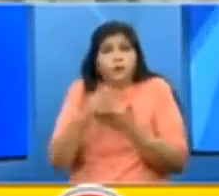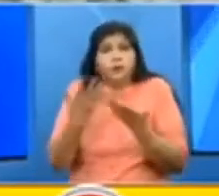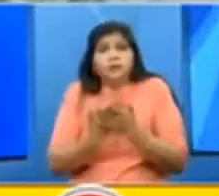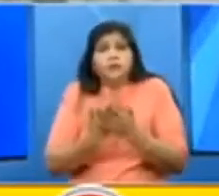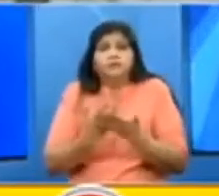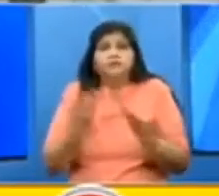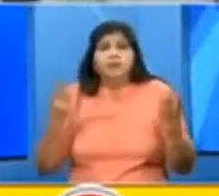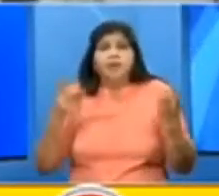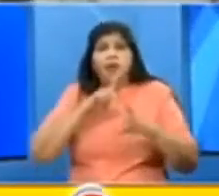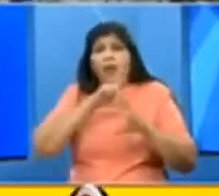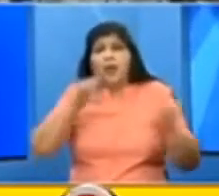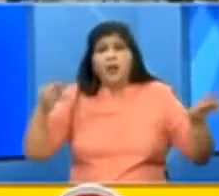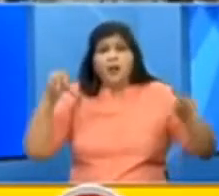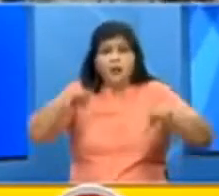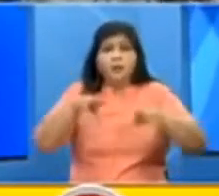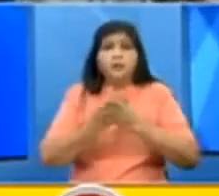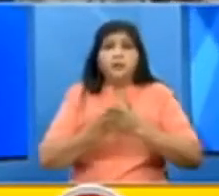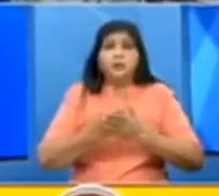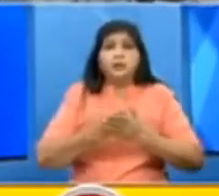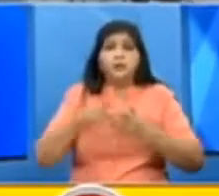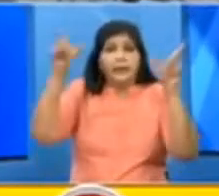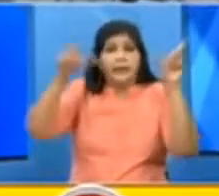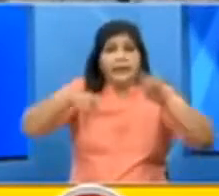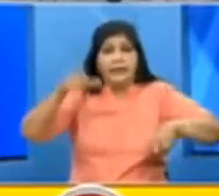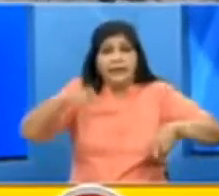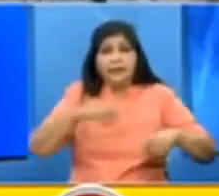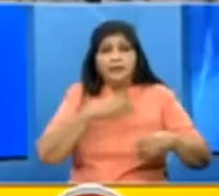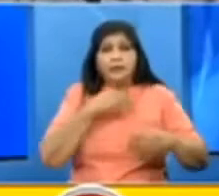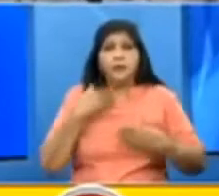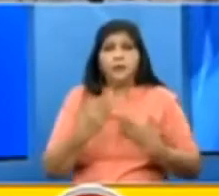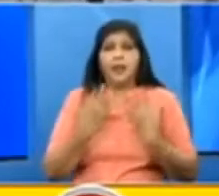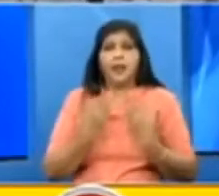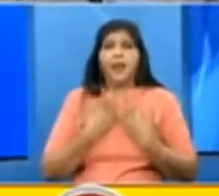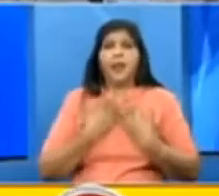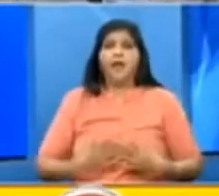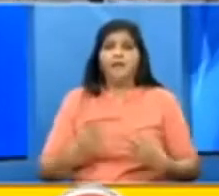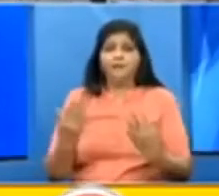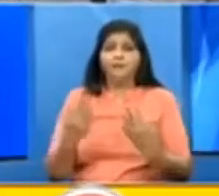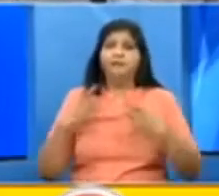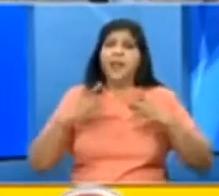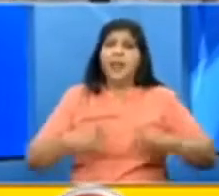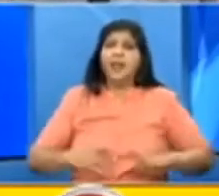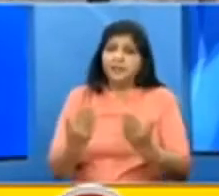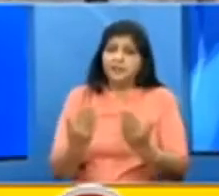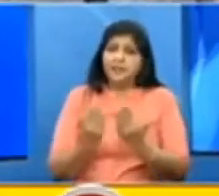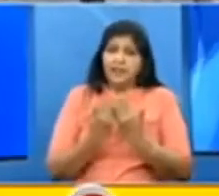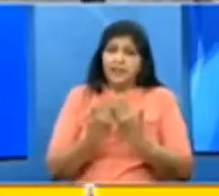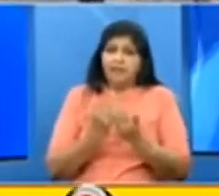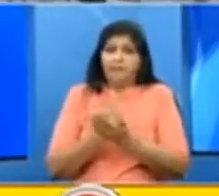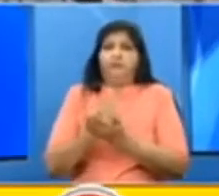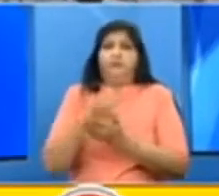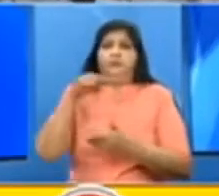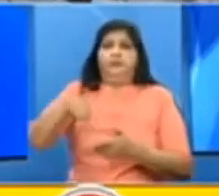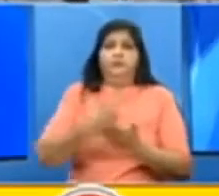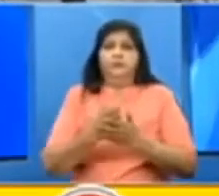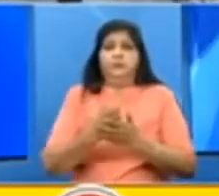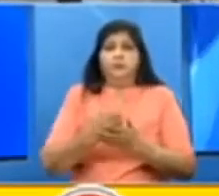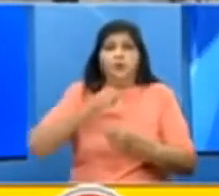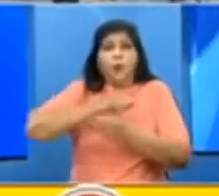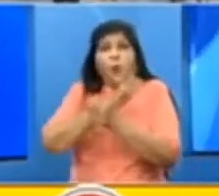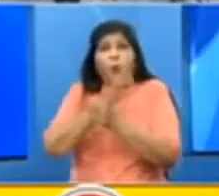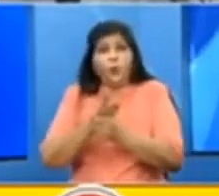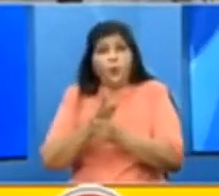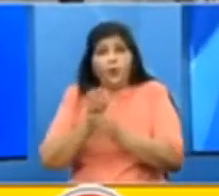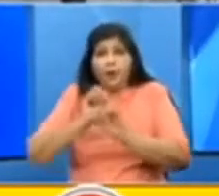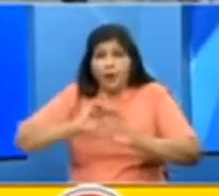लाखों देशवासियों का जीवन बचाने में सफल भी रहा है। लेकिन साथियों, कोरोना का खतरा